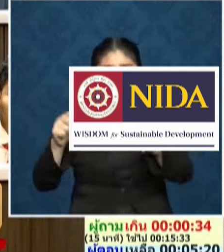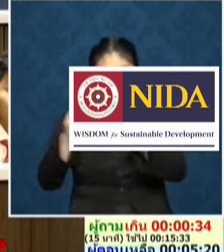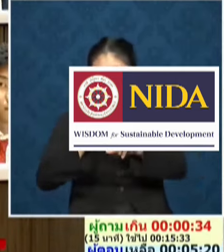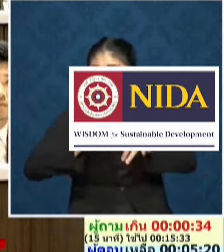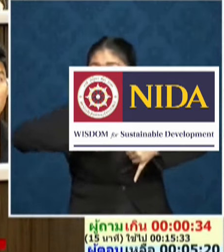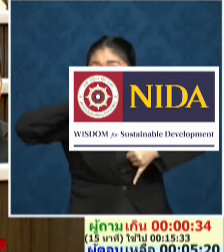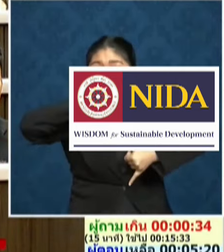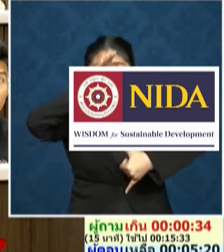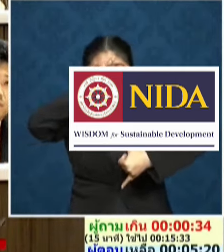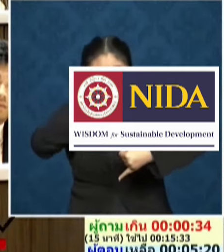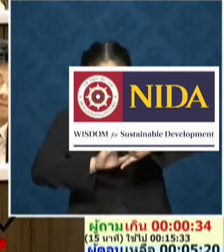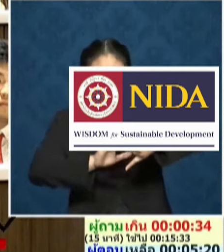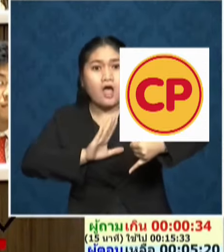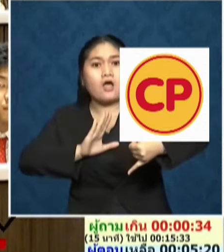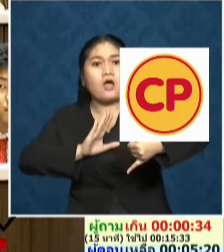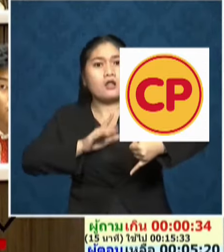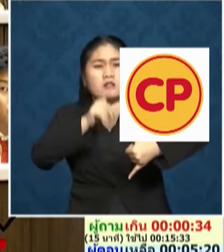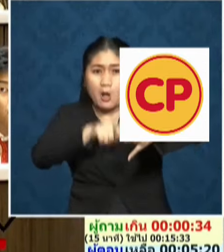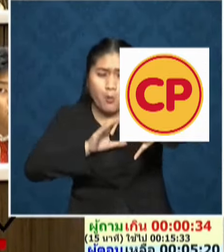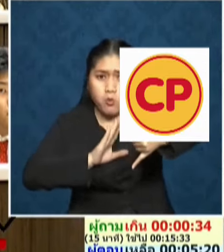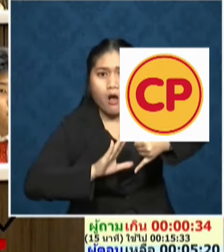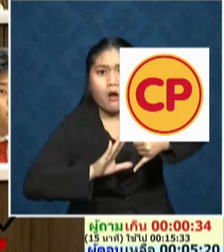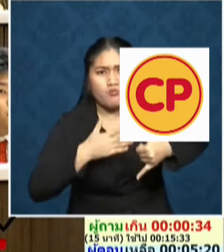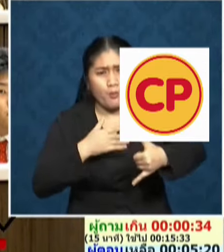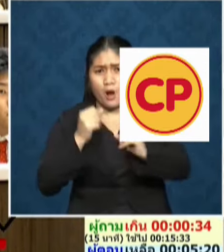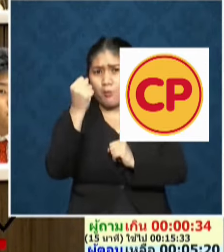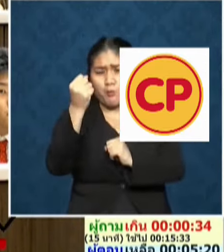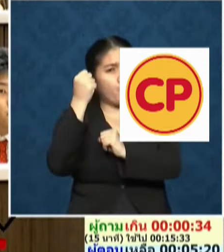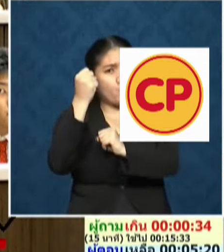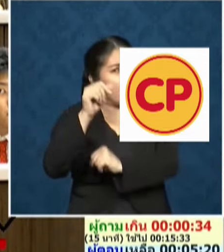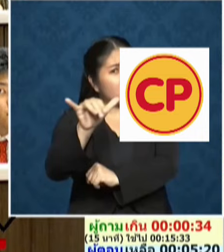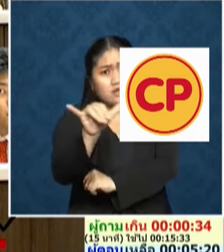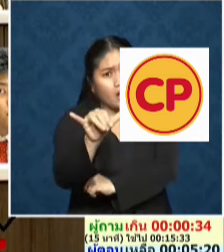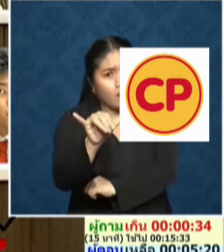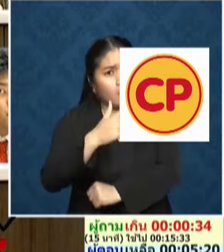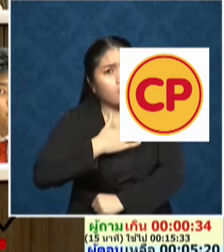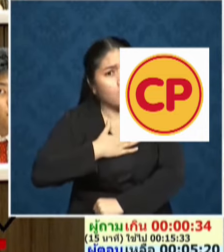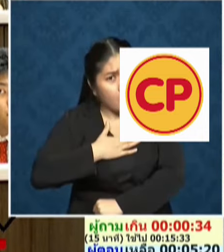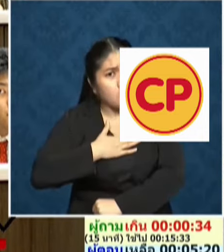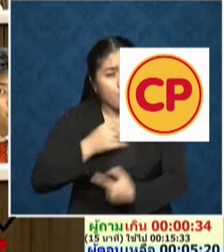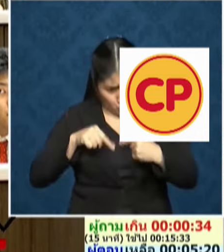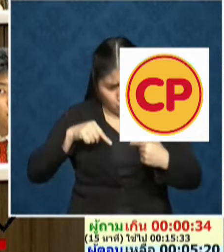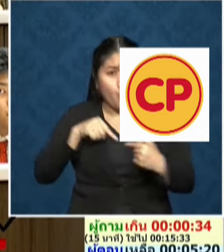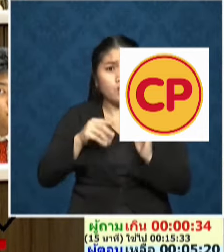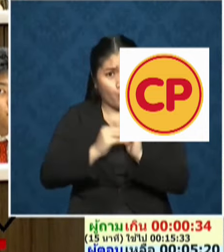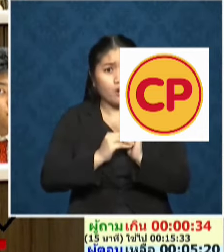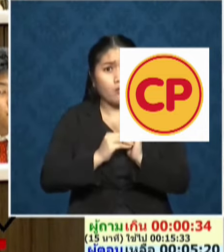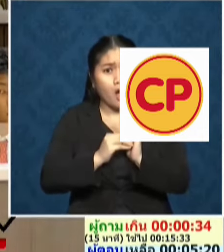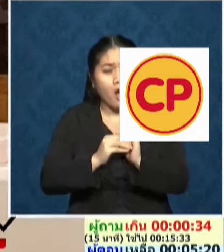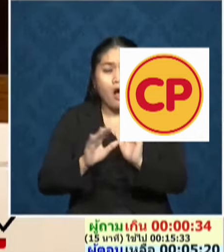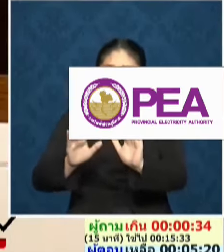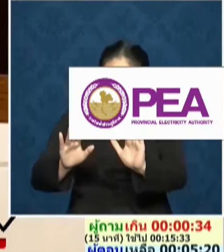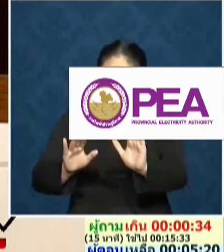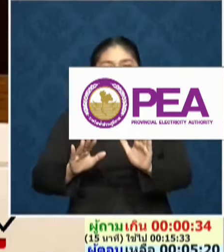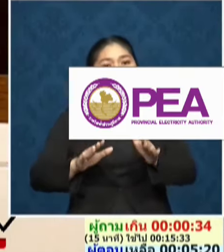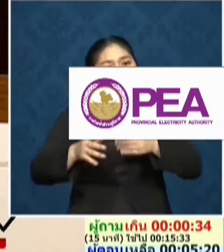ประชุมสภาผมยังไม่ประท้วงเลยครับอ่ะเอาๆเอาเท่านี้แหละครับกครดำเนินการไปด้วยดี